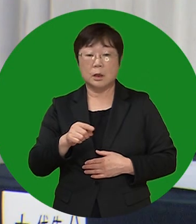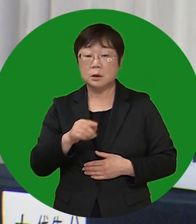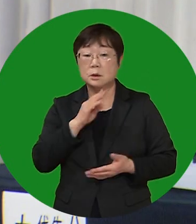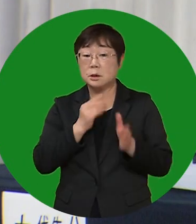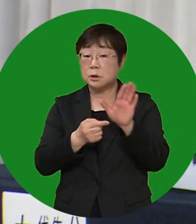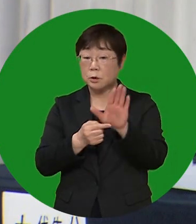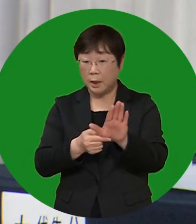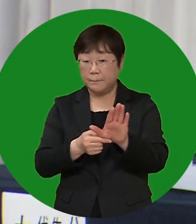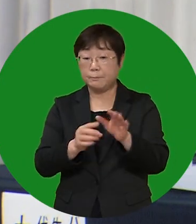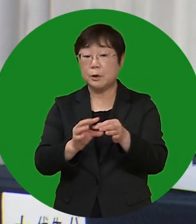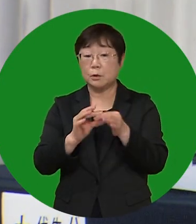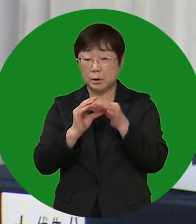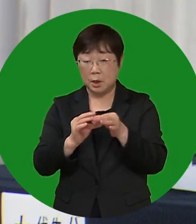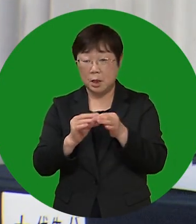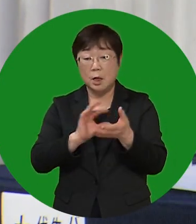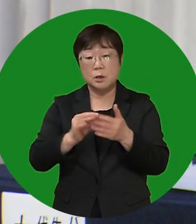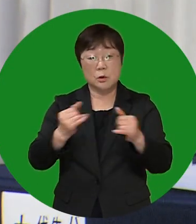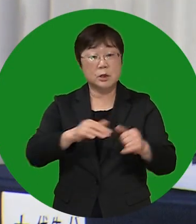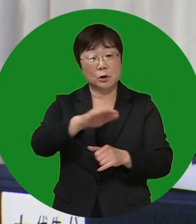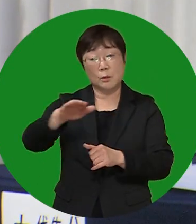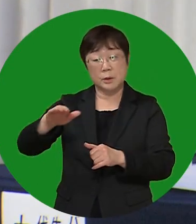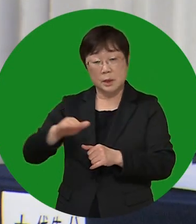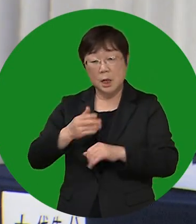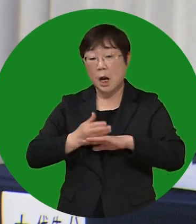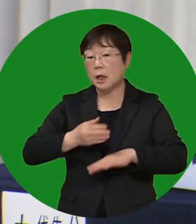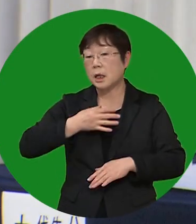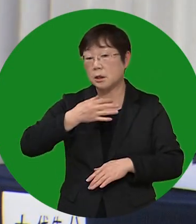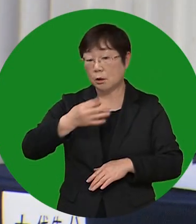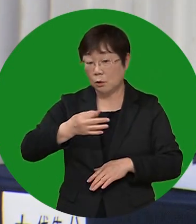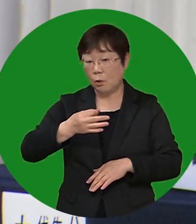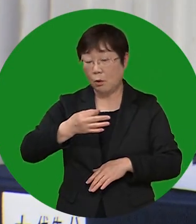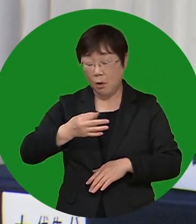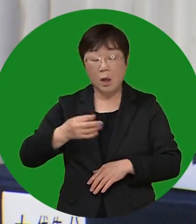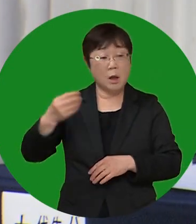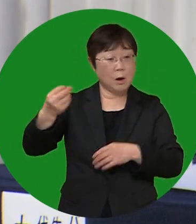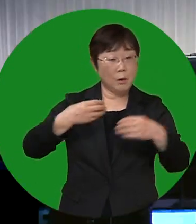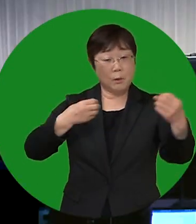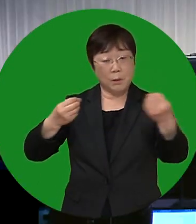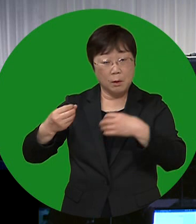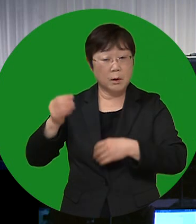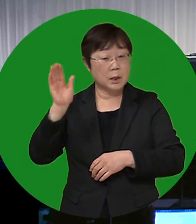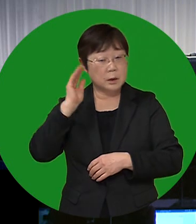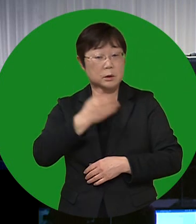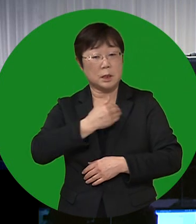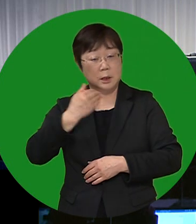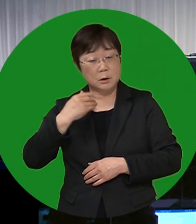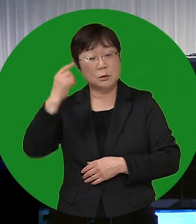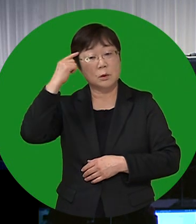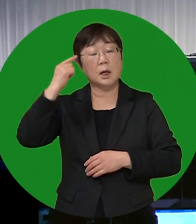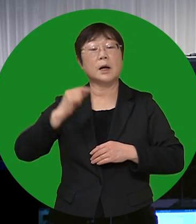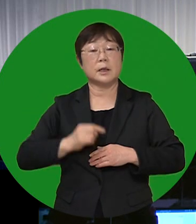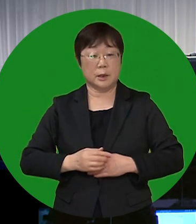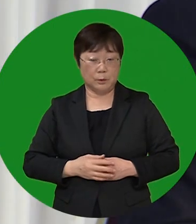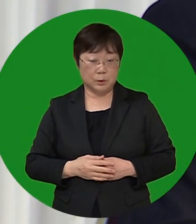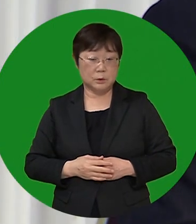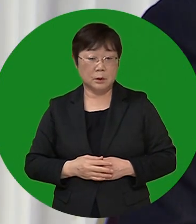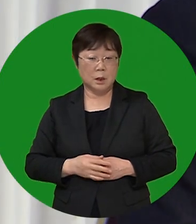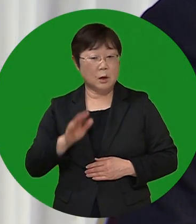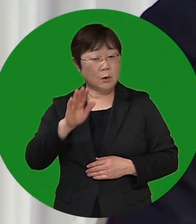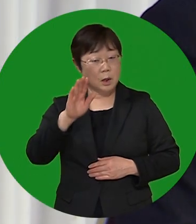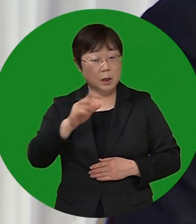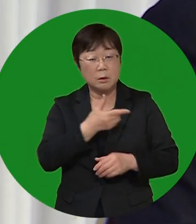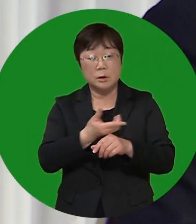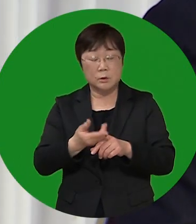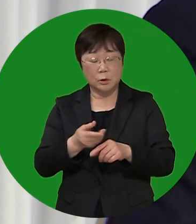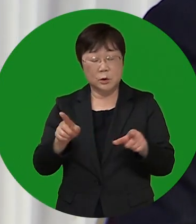ね実現できることによって消費者の皆さんからのありがとうの声を1件でも多く聞くことができると考えていますこれから